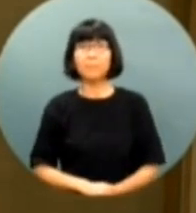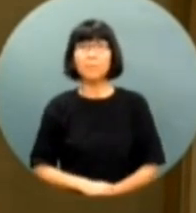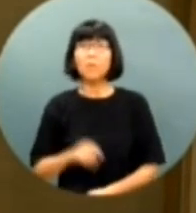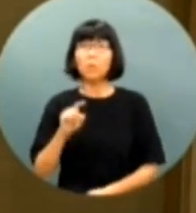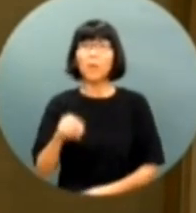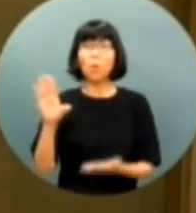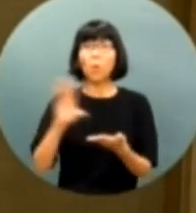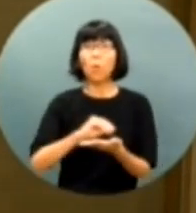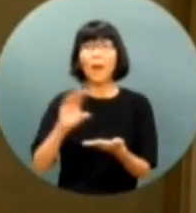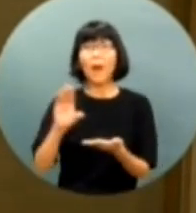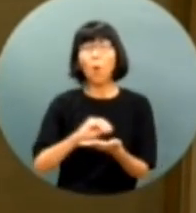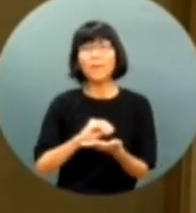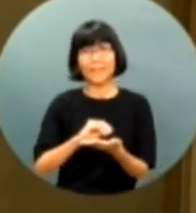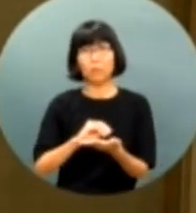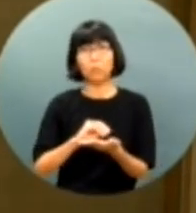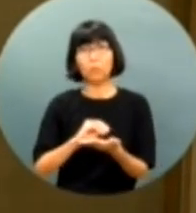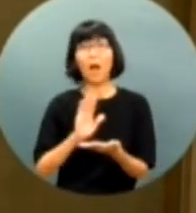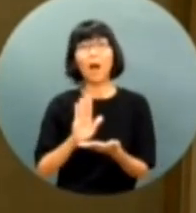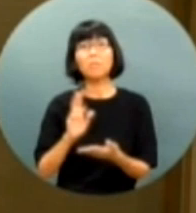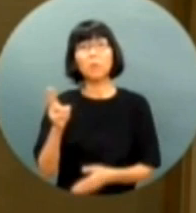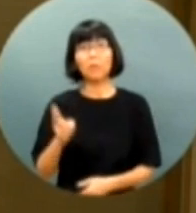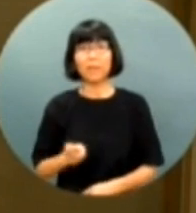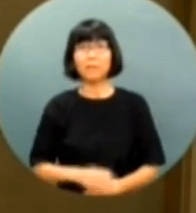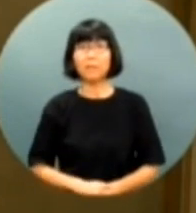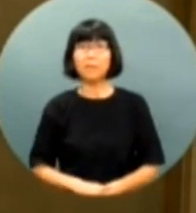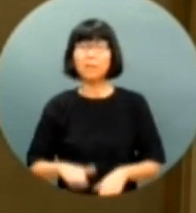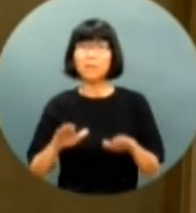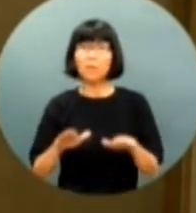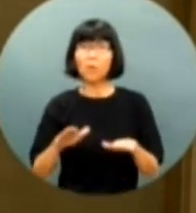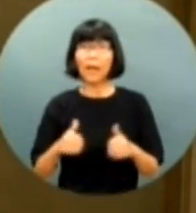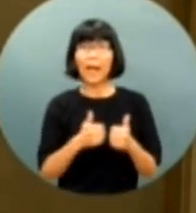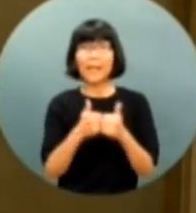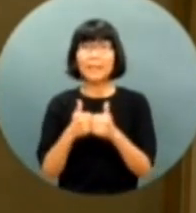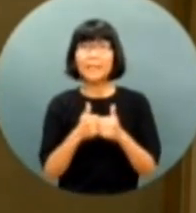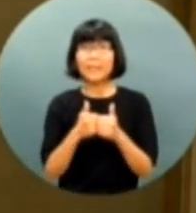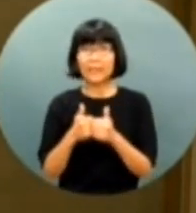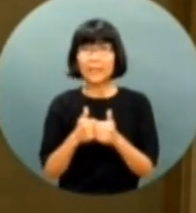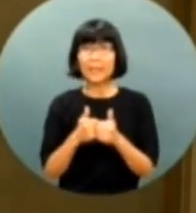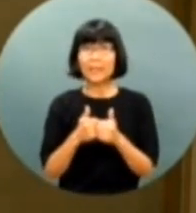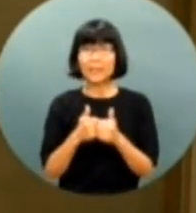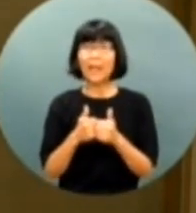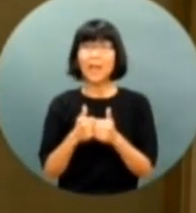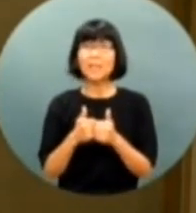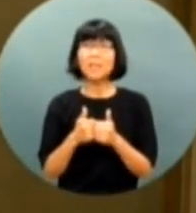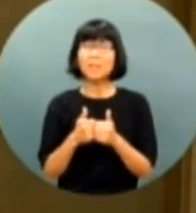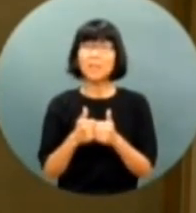ング作業を行われているということでございます。ちょっと今回議会取り上げるから待ってくれというふうな話はしております。